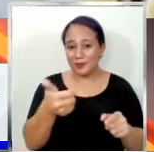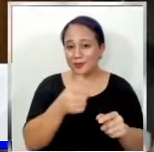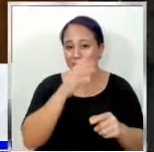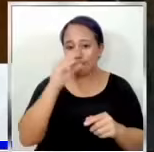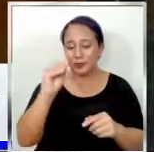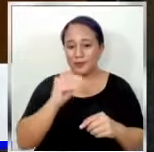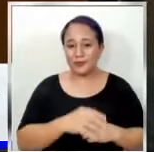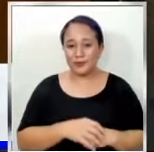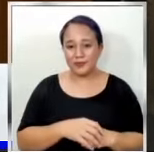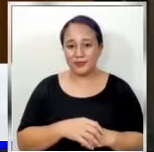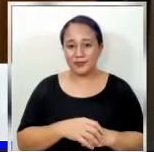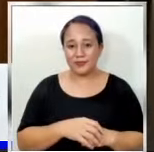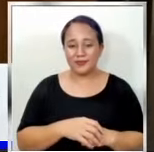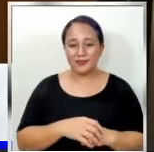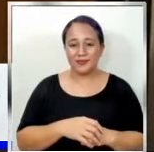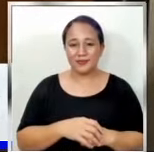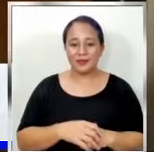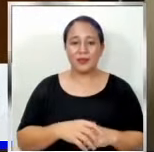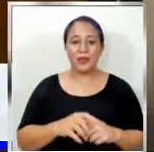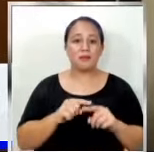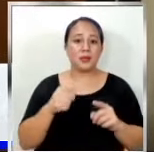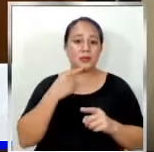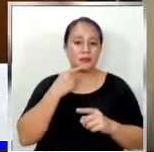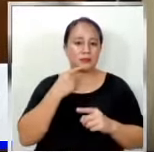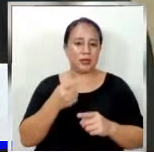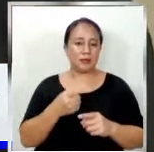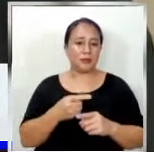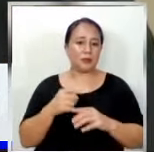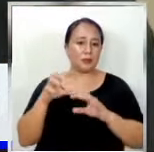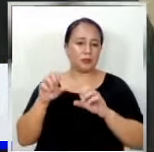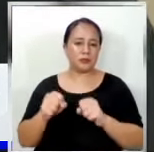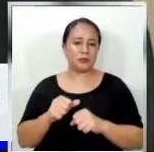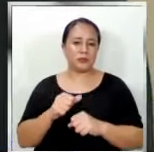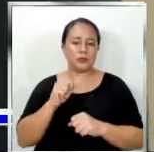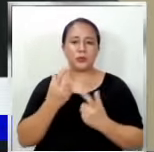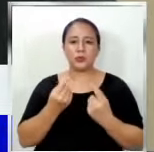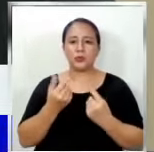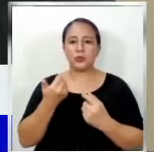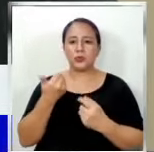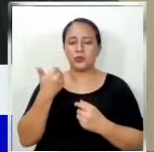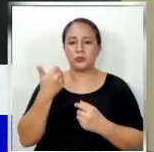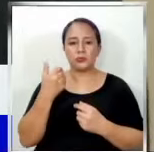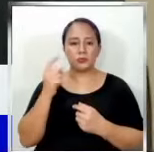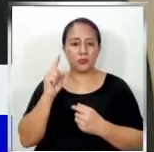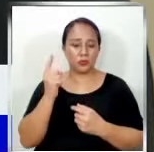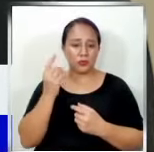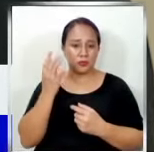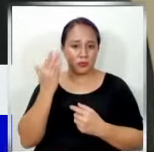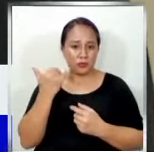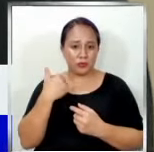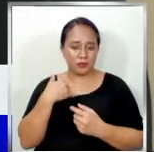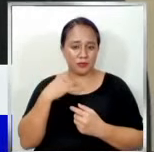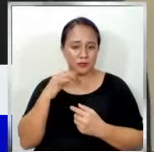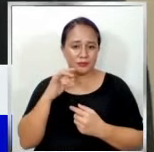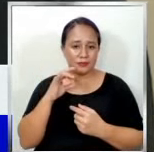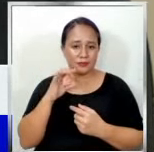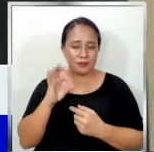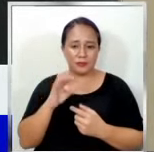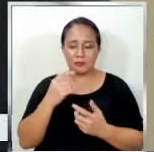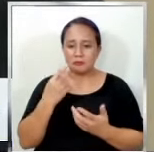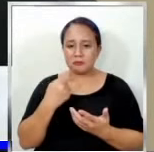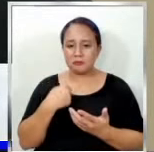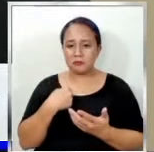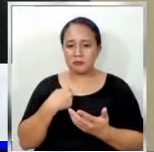magbabayad. Pero depensa ng isang inaresto. Nagagawa lang namin to dahil sa hirap ng buhay. Hindi naman namin, hindi ko